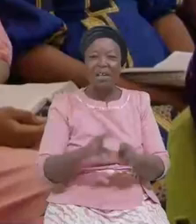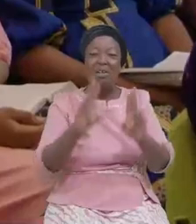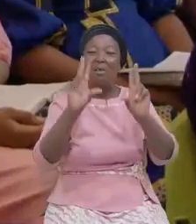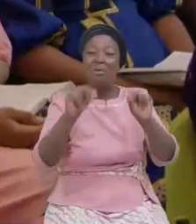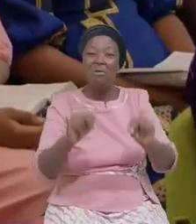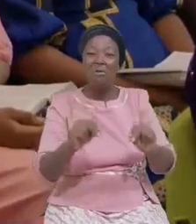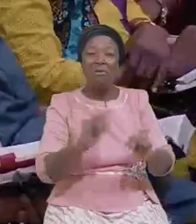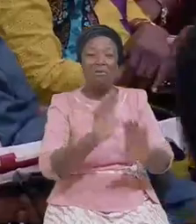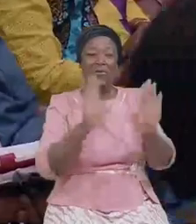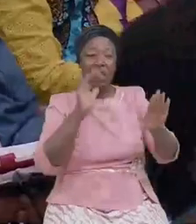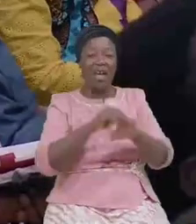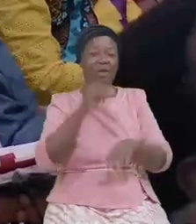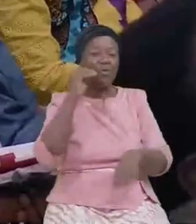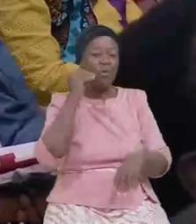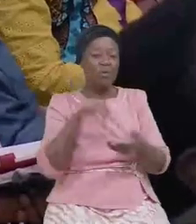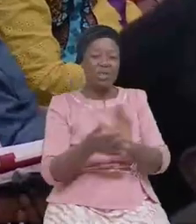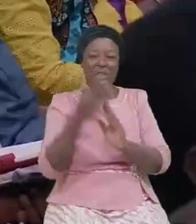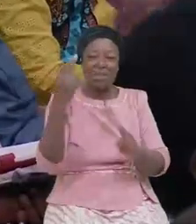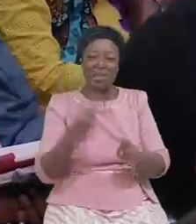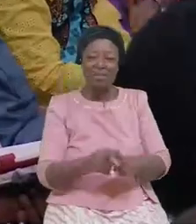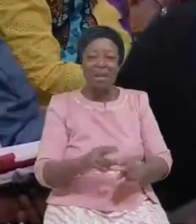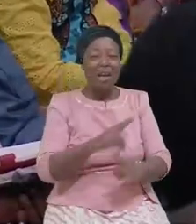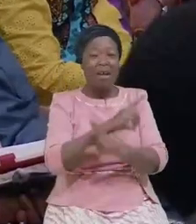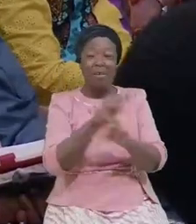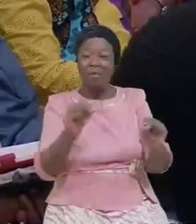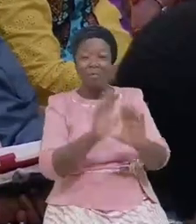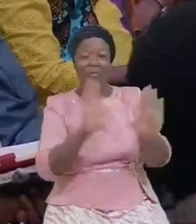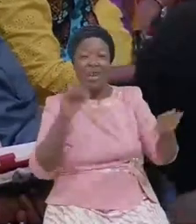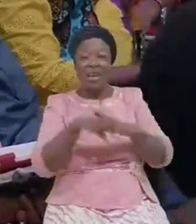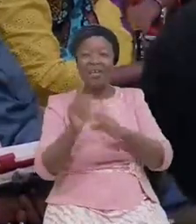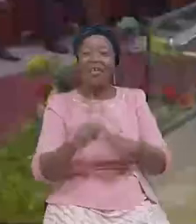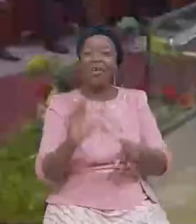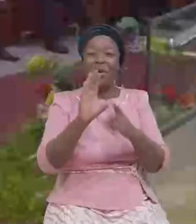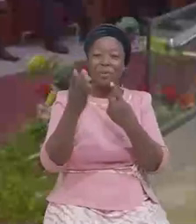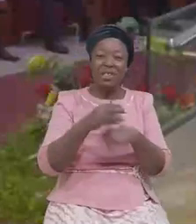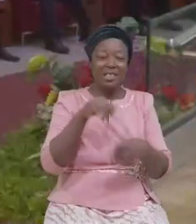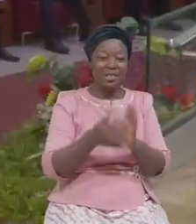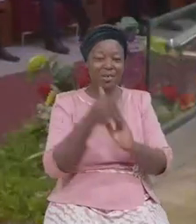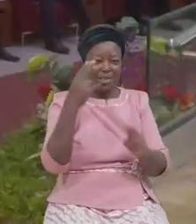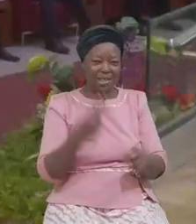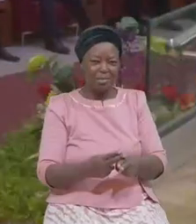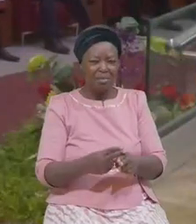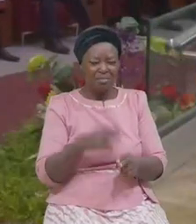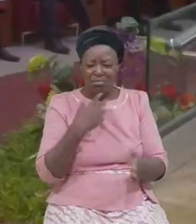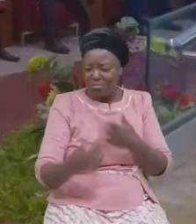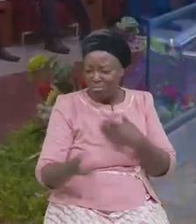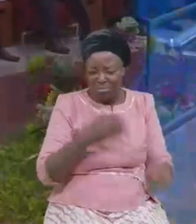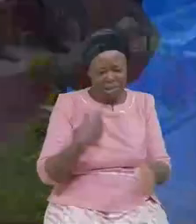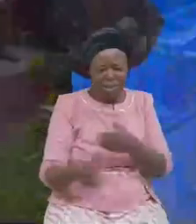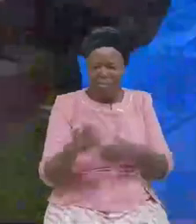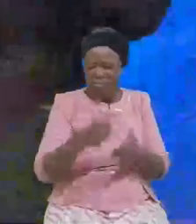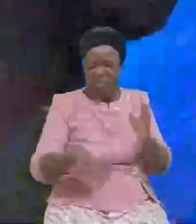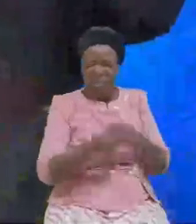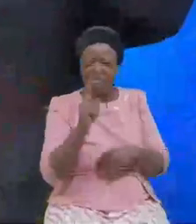maison. Plus de crainte dans votre communauté. Quel que soit ce que quelqu'un est en train de planifier, il y